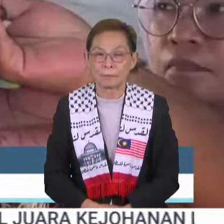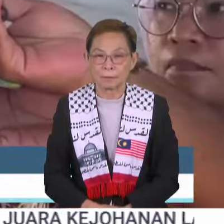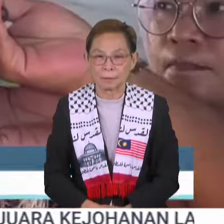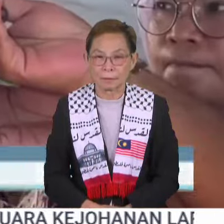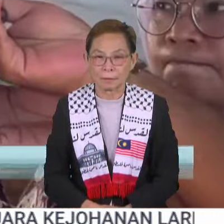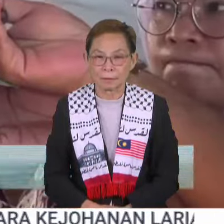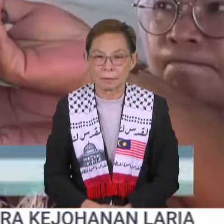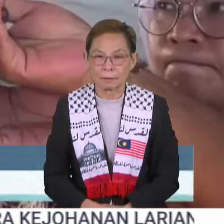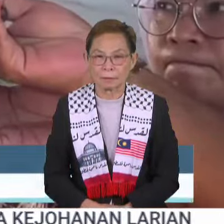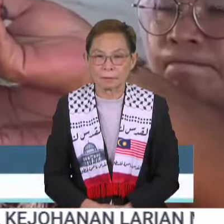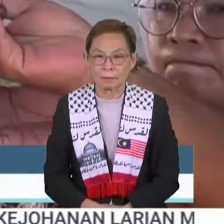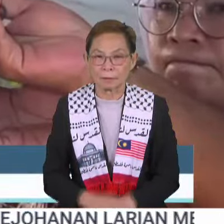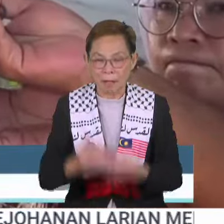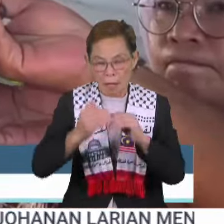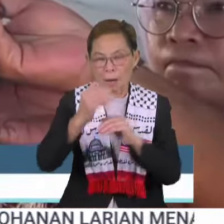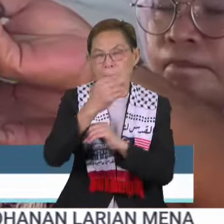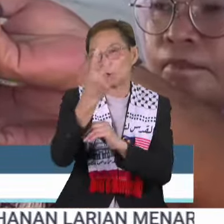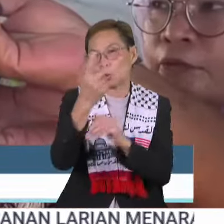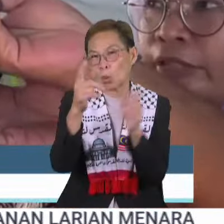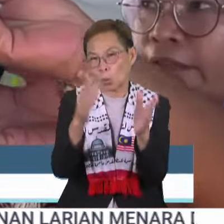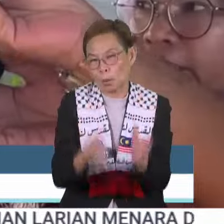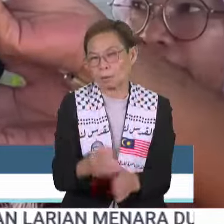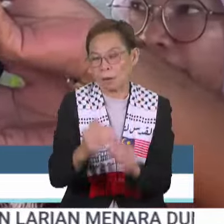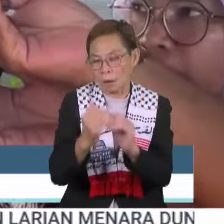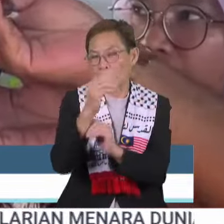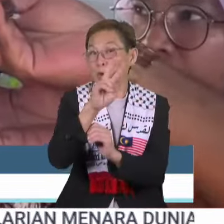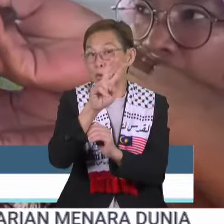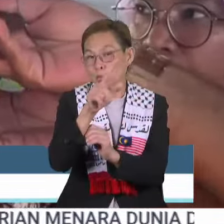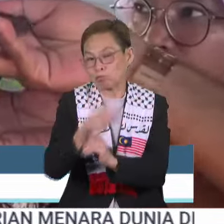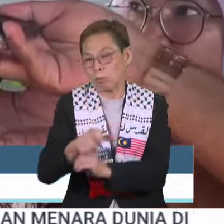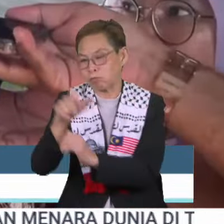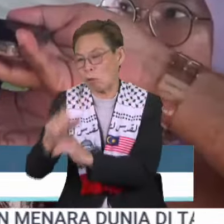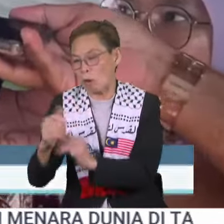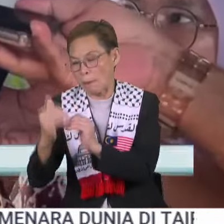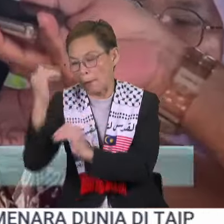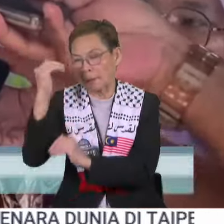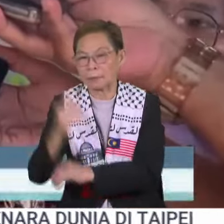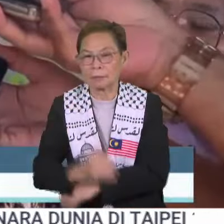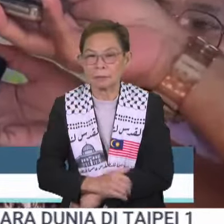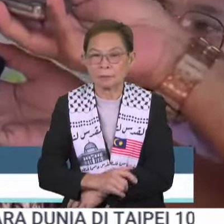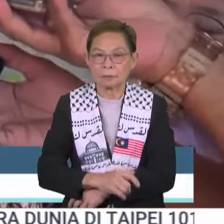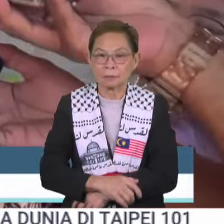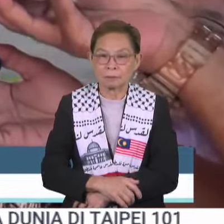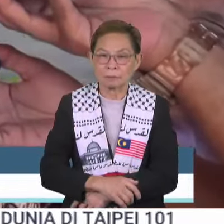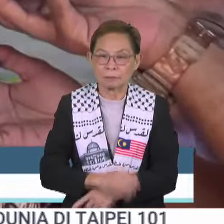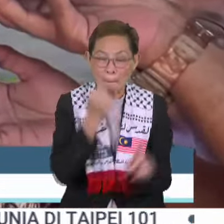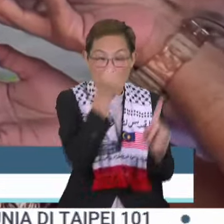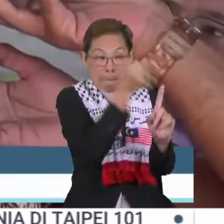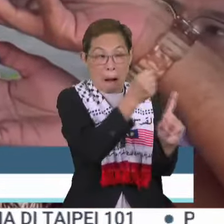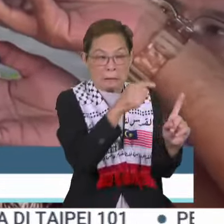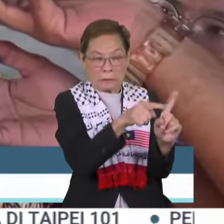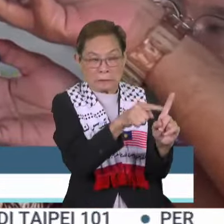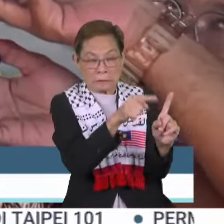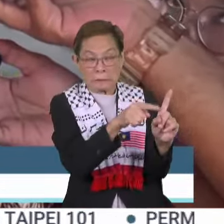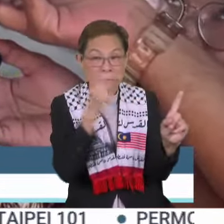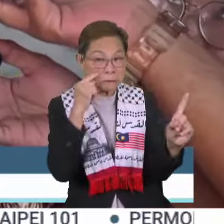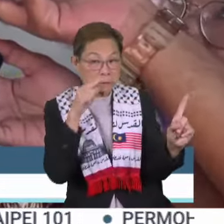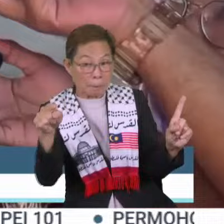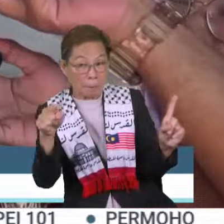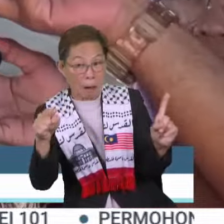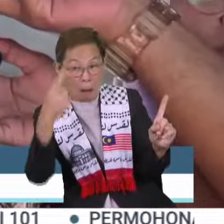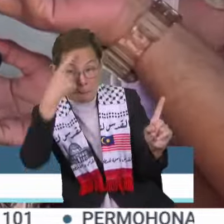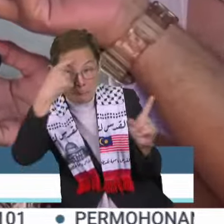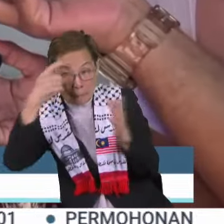Percaya lebih daripada 2 orang. Lebih daripada 2 orang. Ya, pasal mangsa melihat suspek keluar